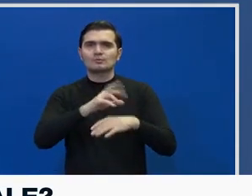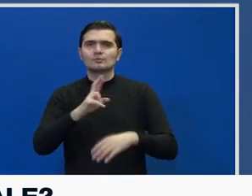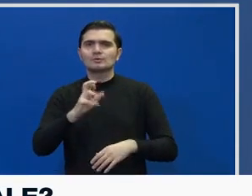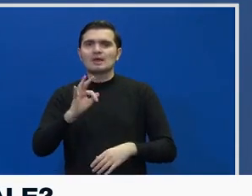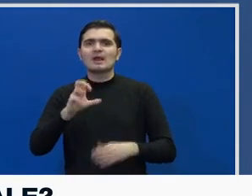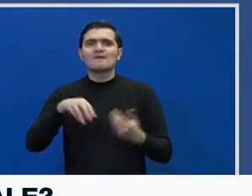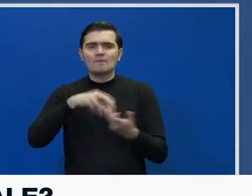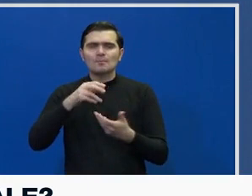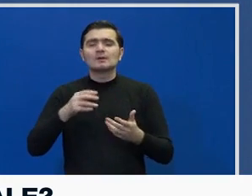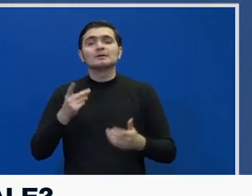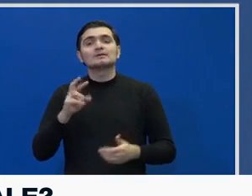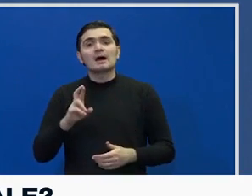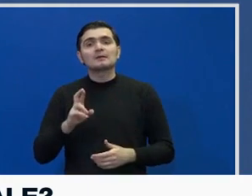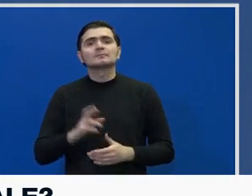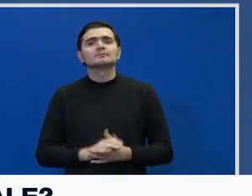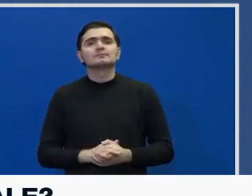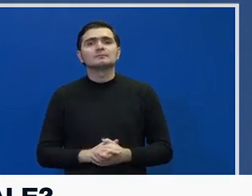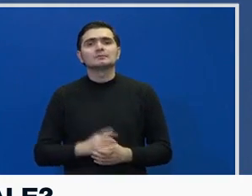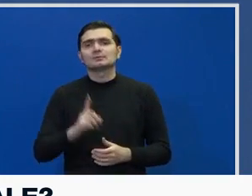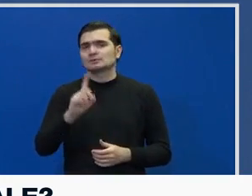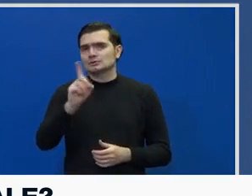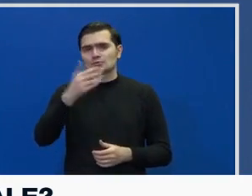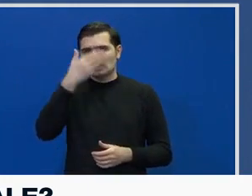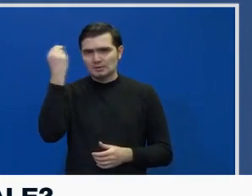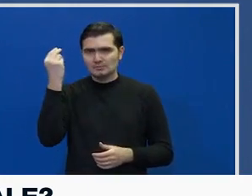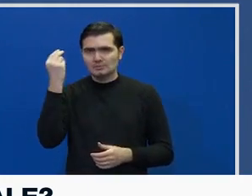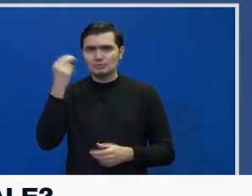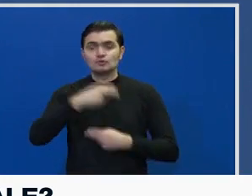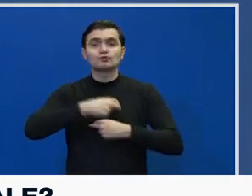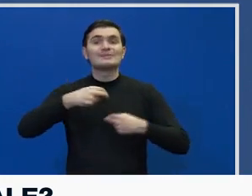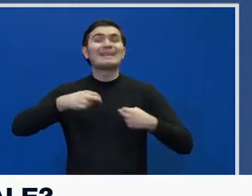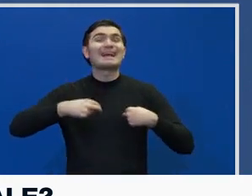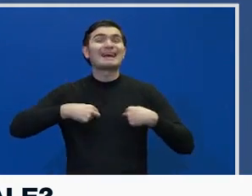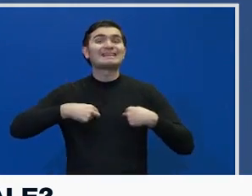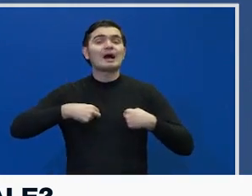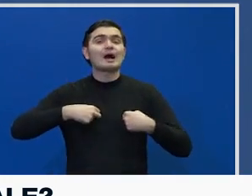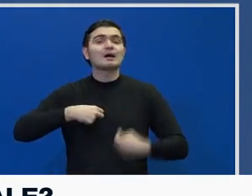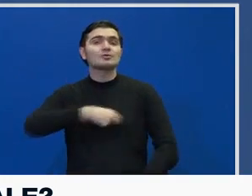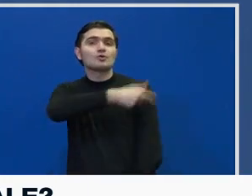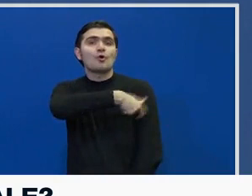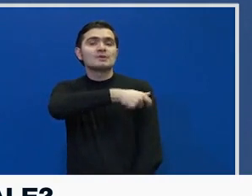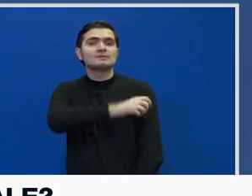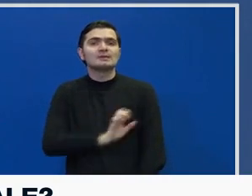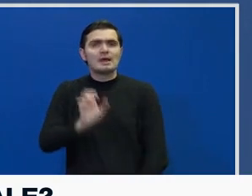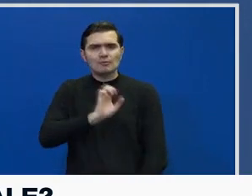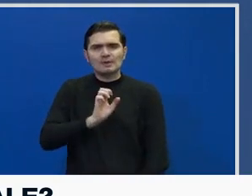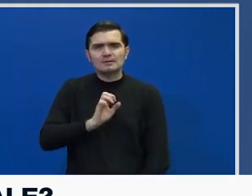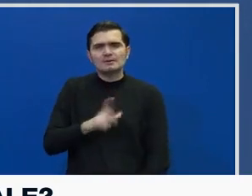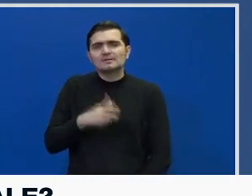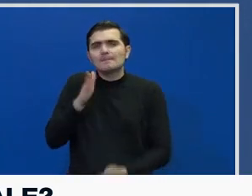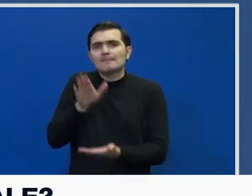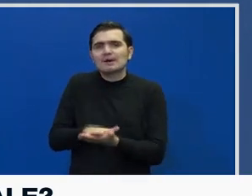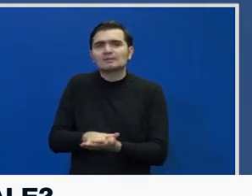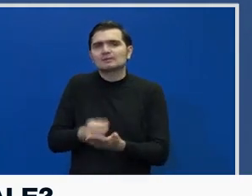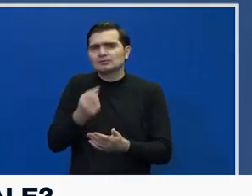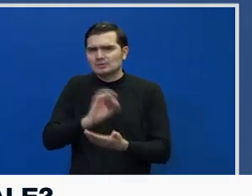și investiții. Dar să nu uităm că judecata Comisiei Europene este raportat la ceea ce este